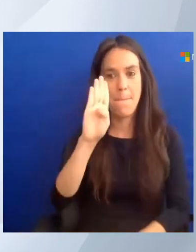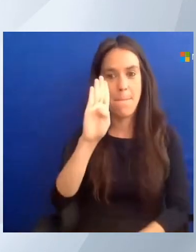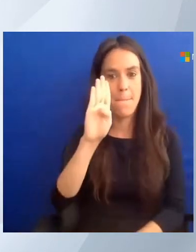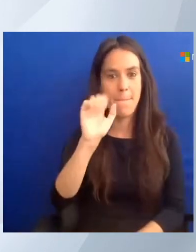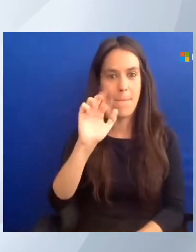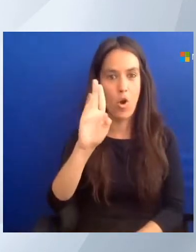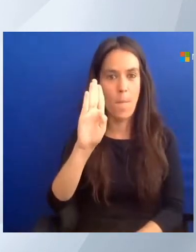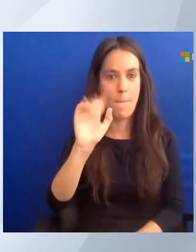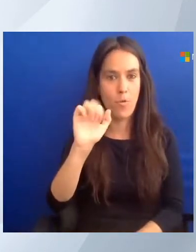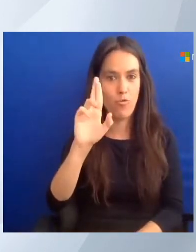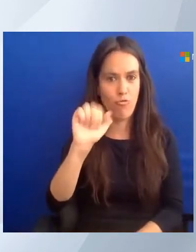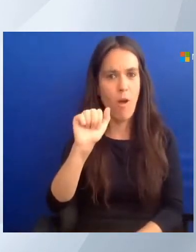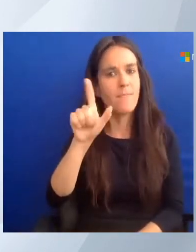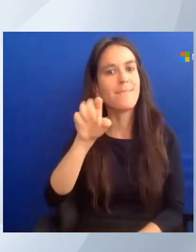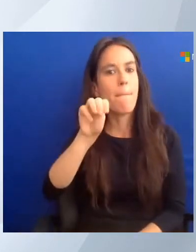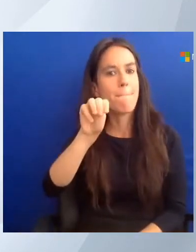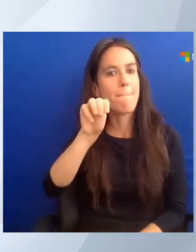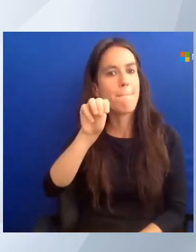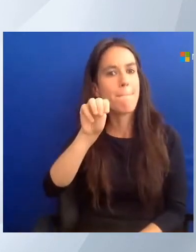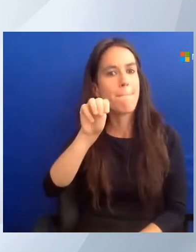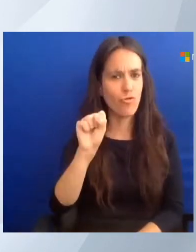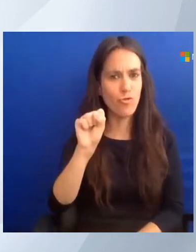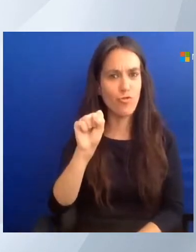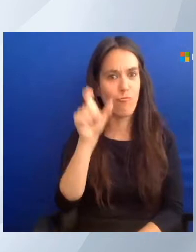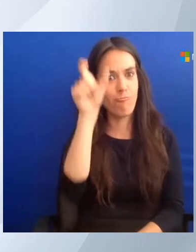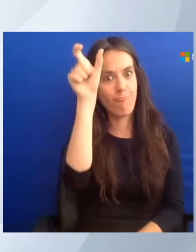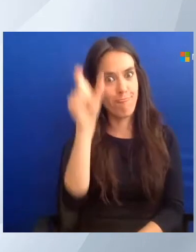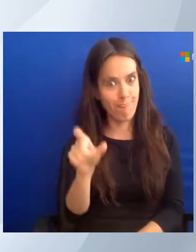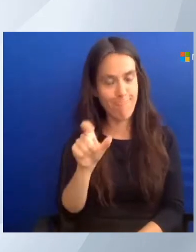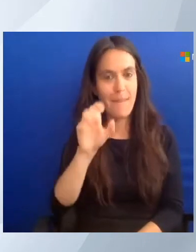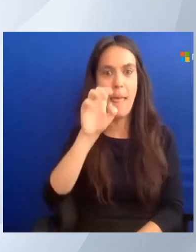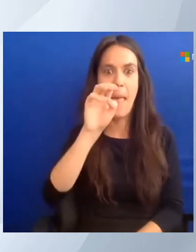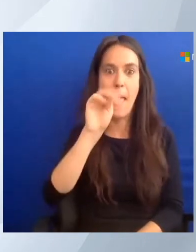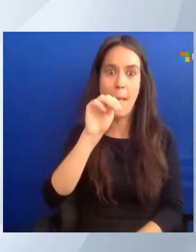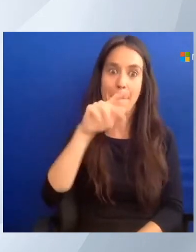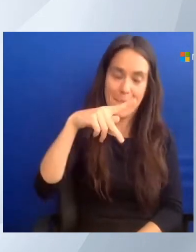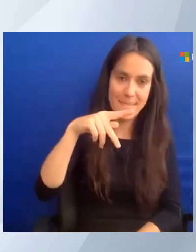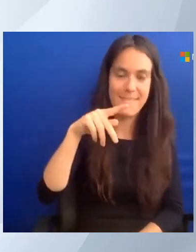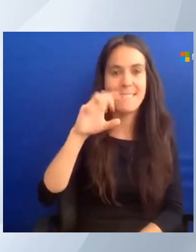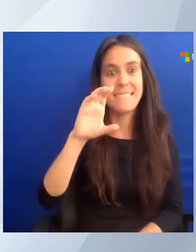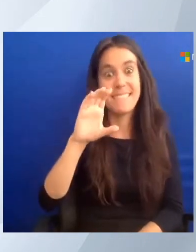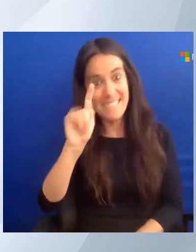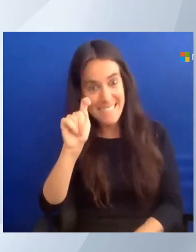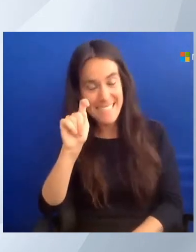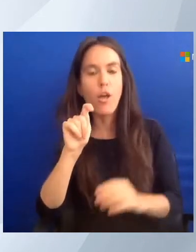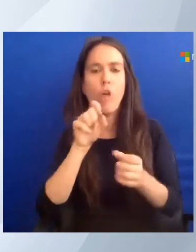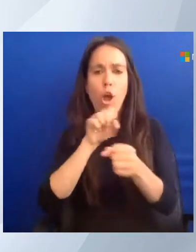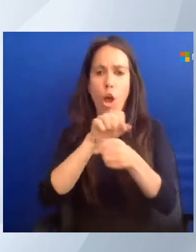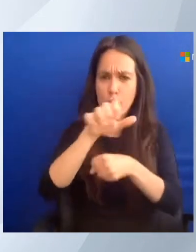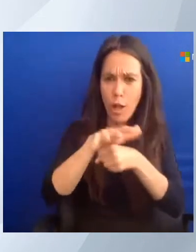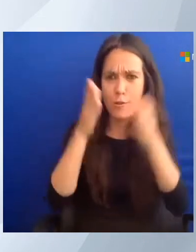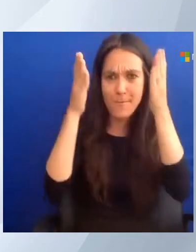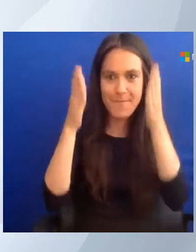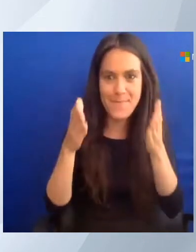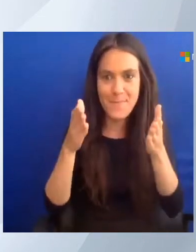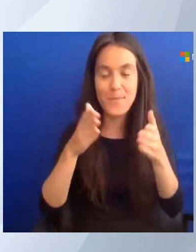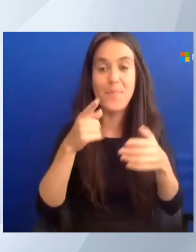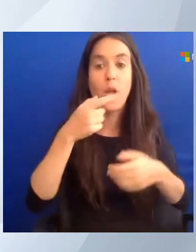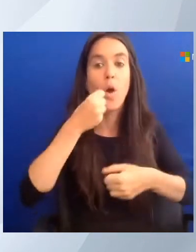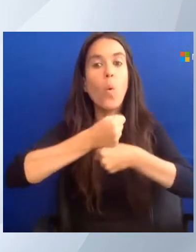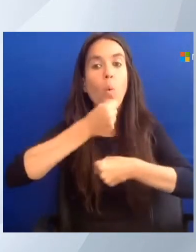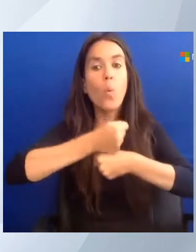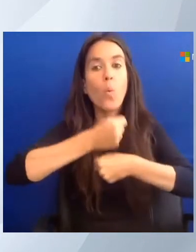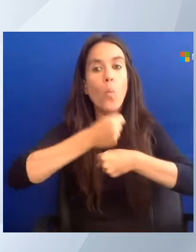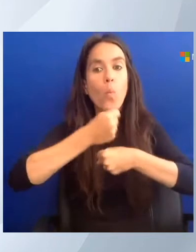MVP, MCT en Consultant. En ze werkt in haar daily life met